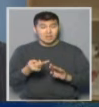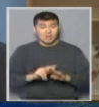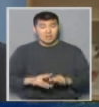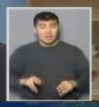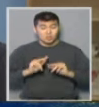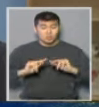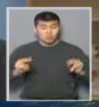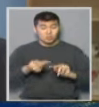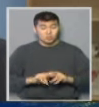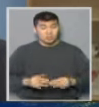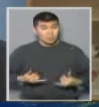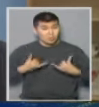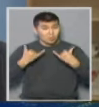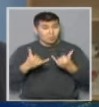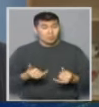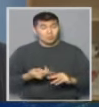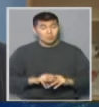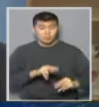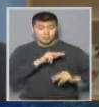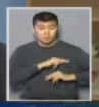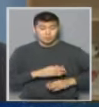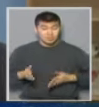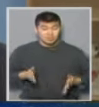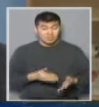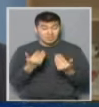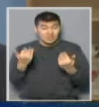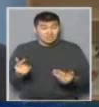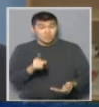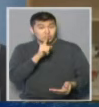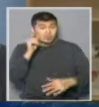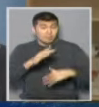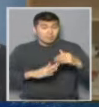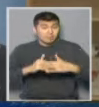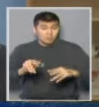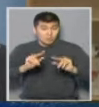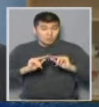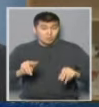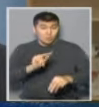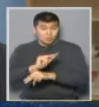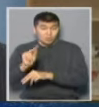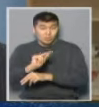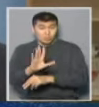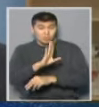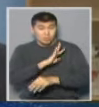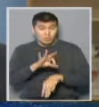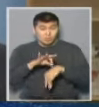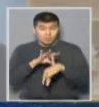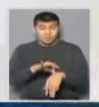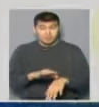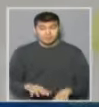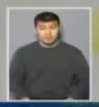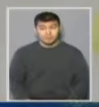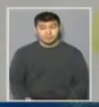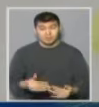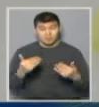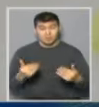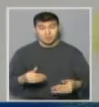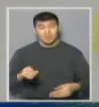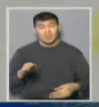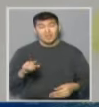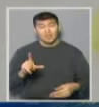сол ұстаздарымыздың жаңағы еңбек жолын қазіргі жас мамандарға жас ұстаздарға дәріптеу ретінде өткізіп жатқан шарамыз. Бүгін мына